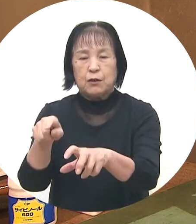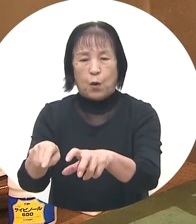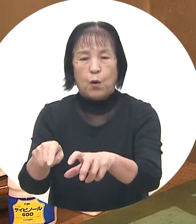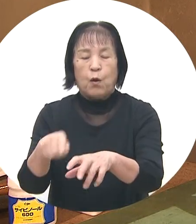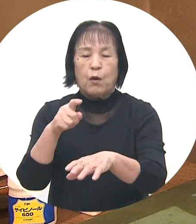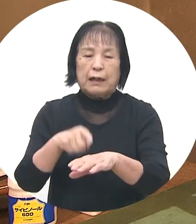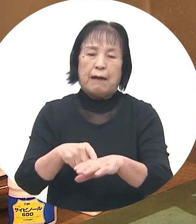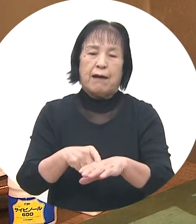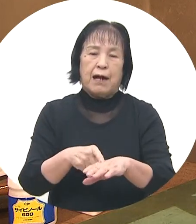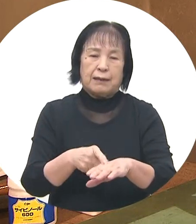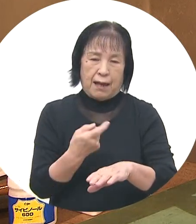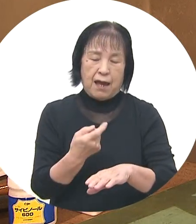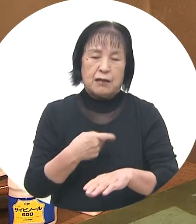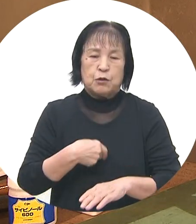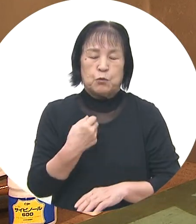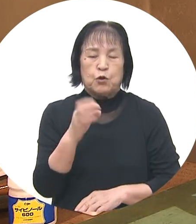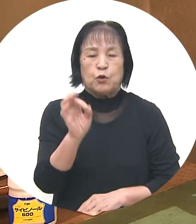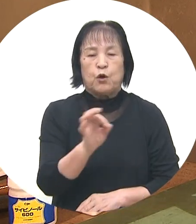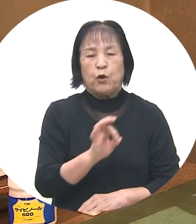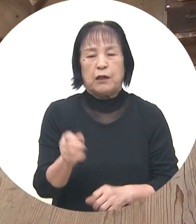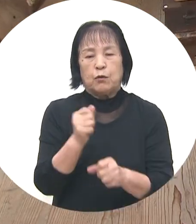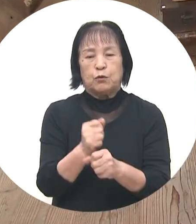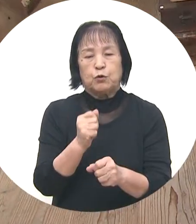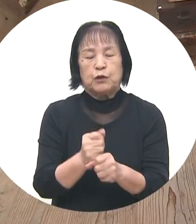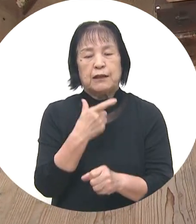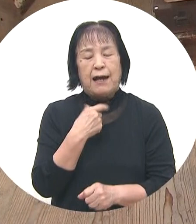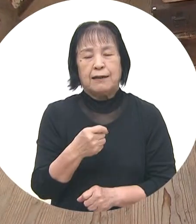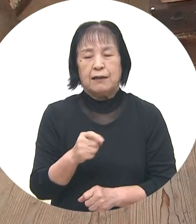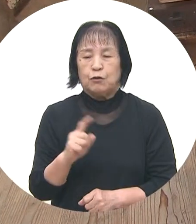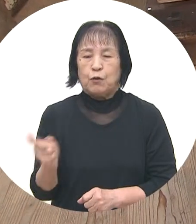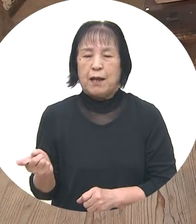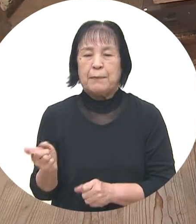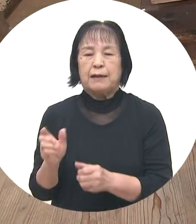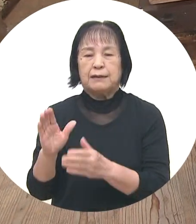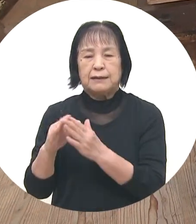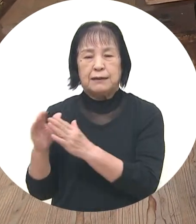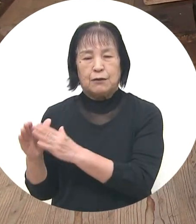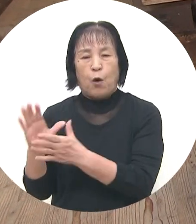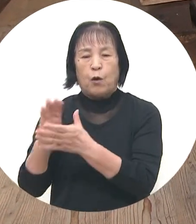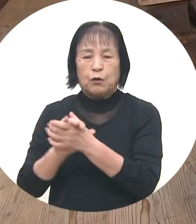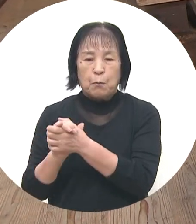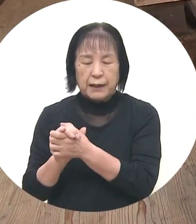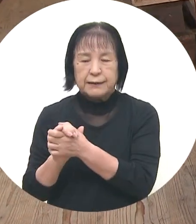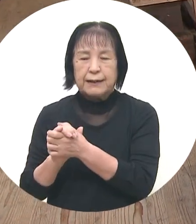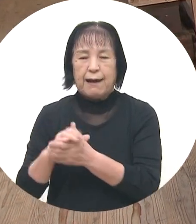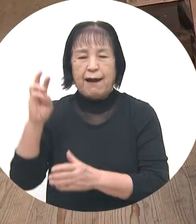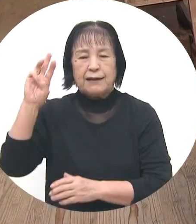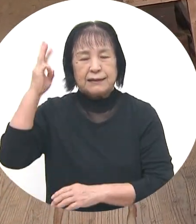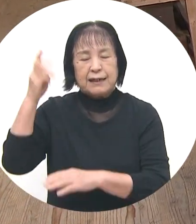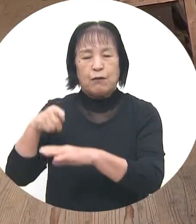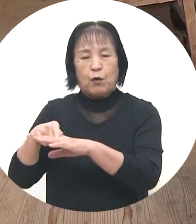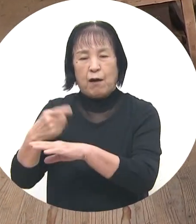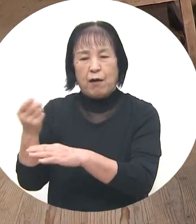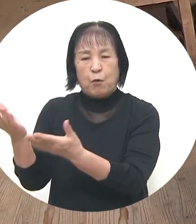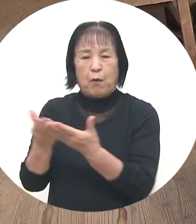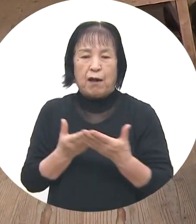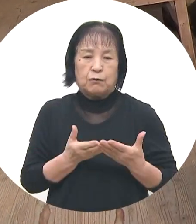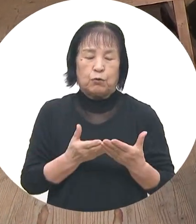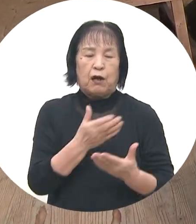やっぱ自分の商品を作っていきたいっていう、隣町の友達から鹿革をもらえることがあるん で